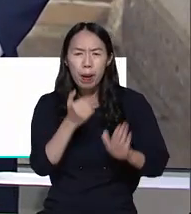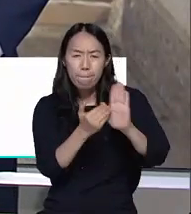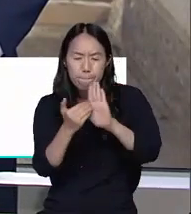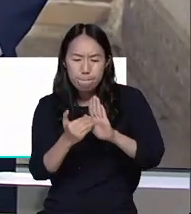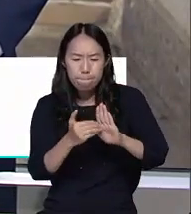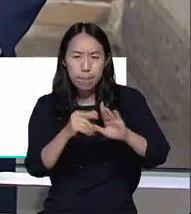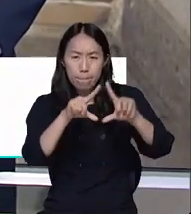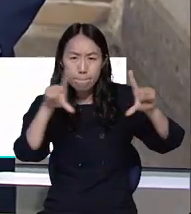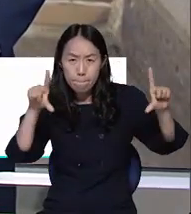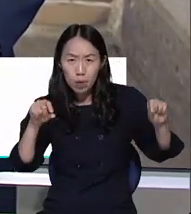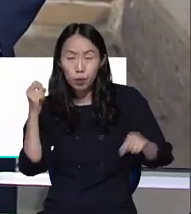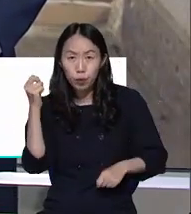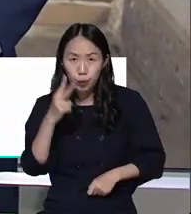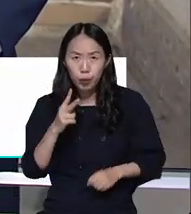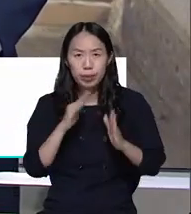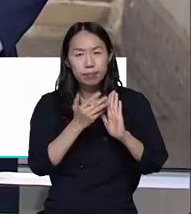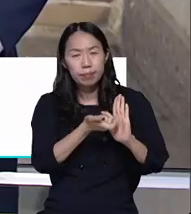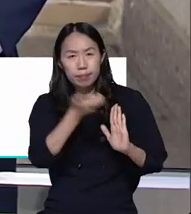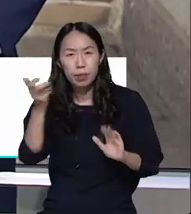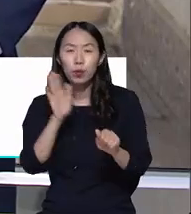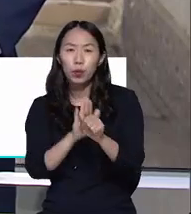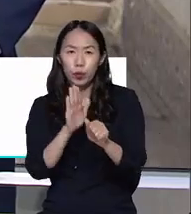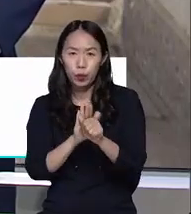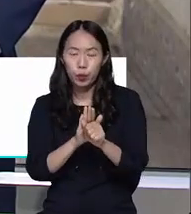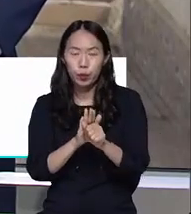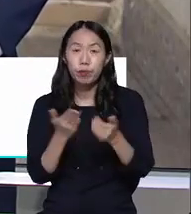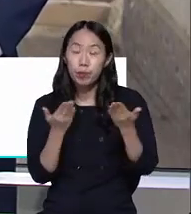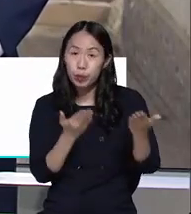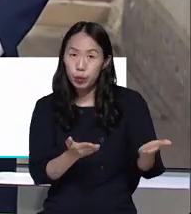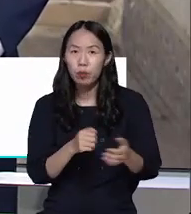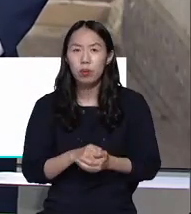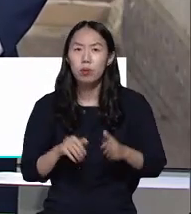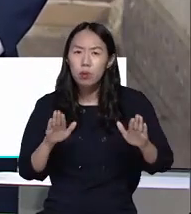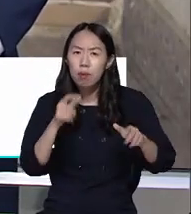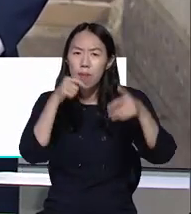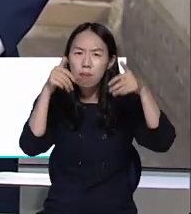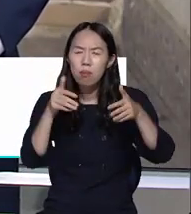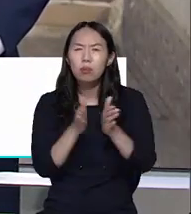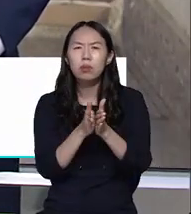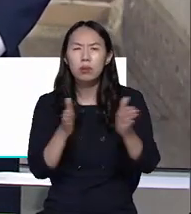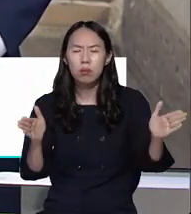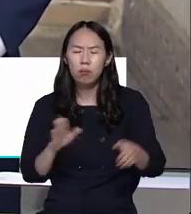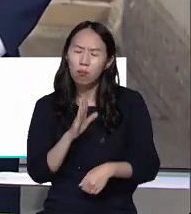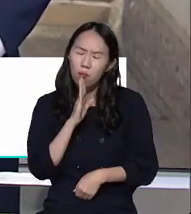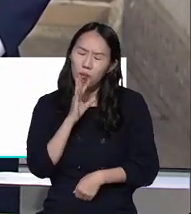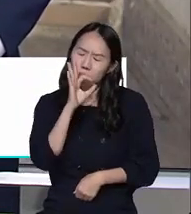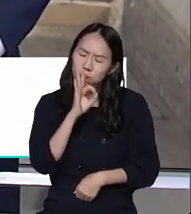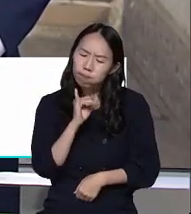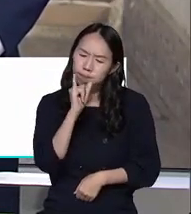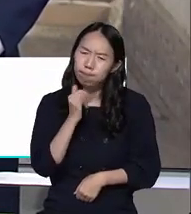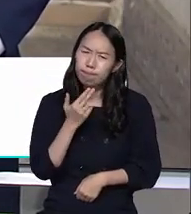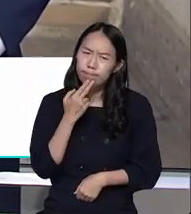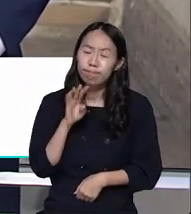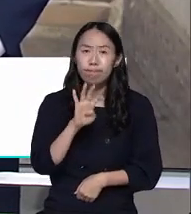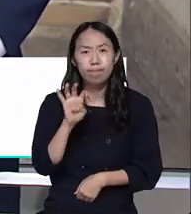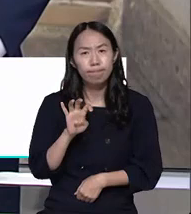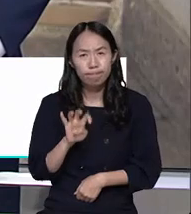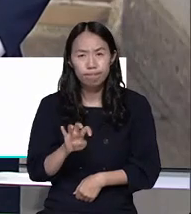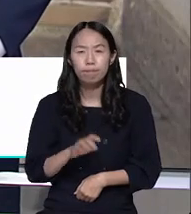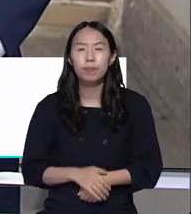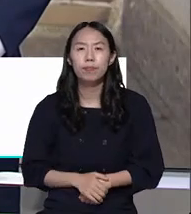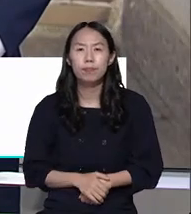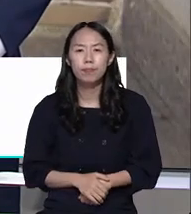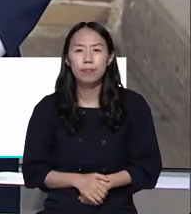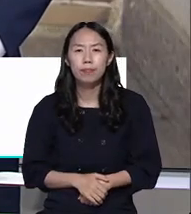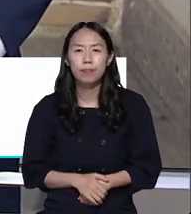설치와 이주 지원 등 대책을 내놓았는데요. 이미 장마철이 시작된 가운데 현장에선 실효성이 없다는 이야기가 나옵니다. 임경섭